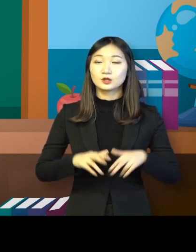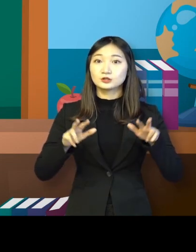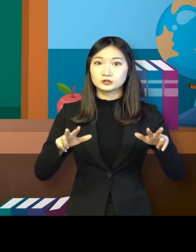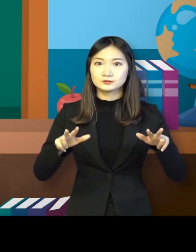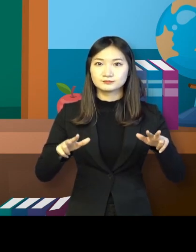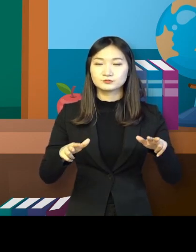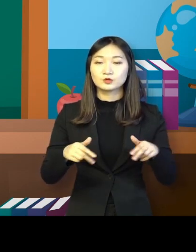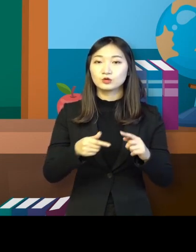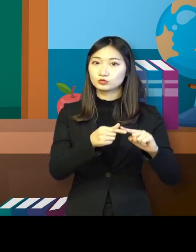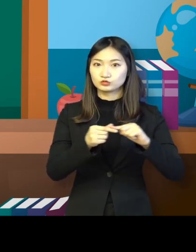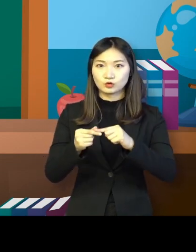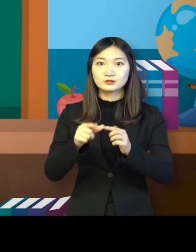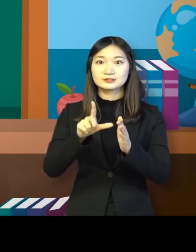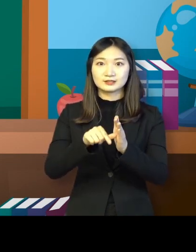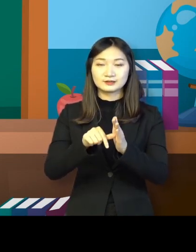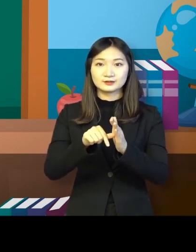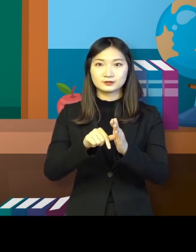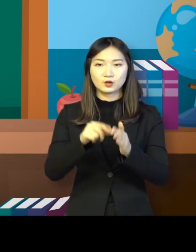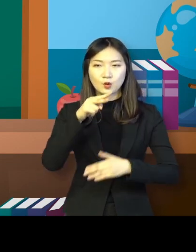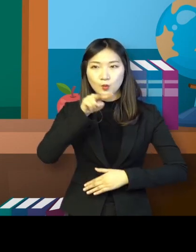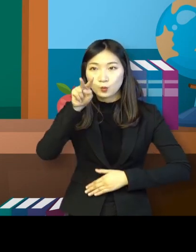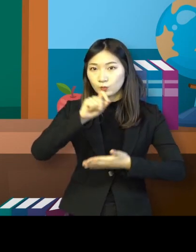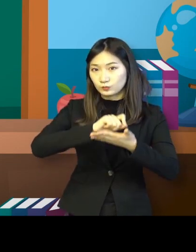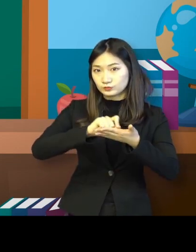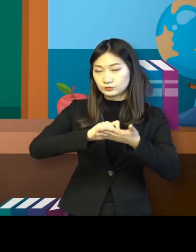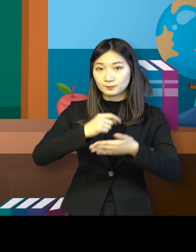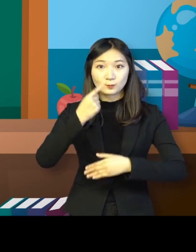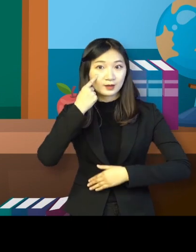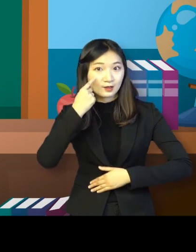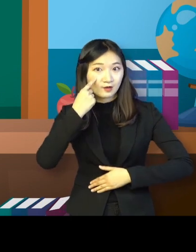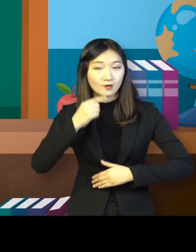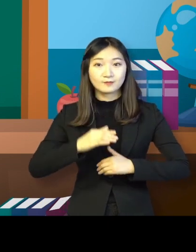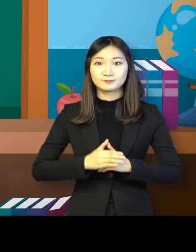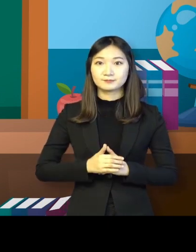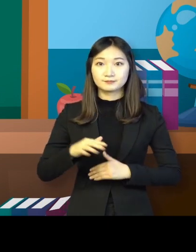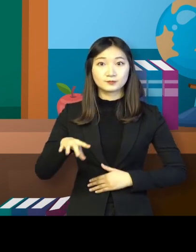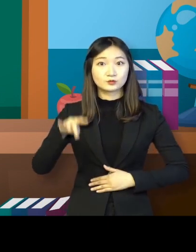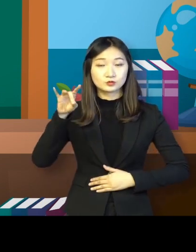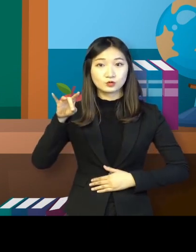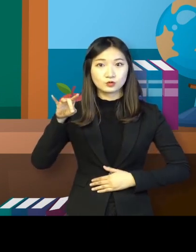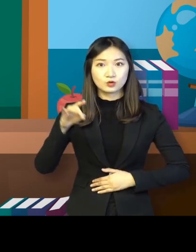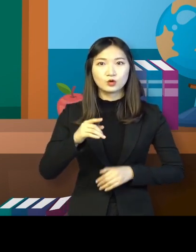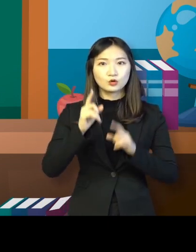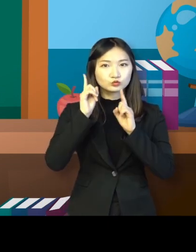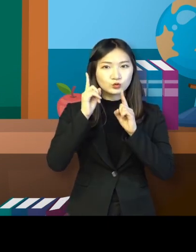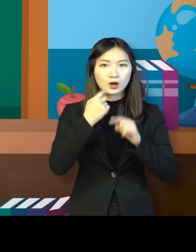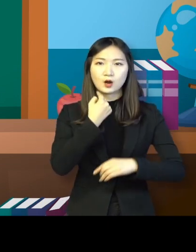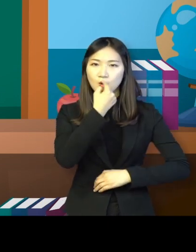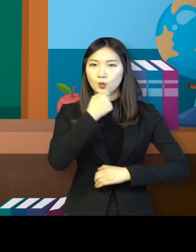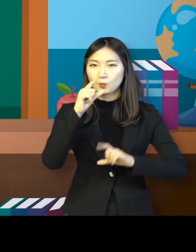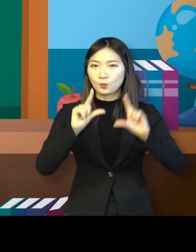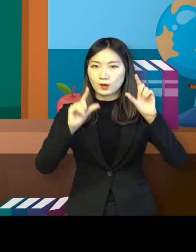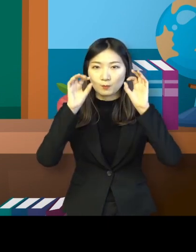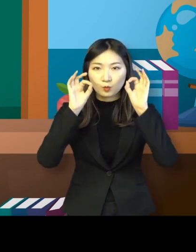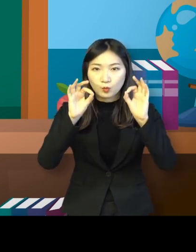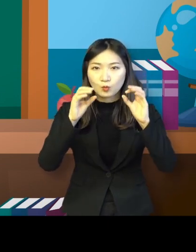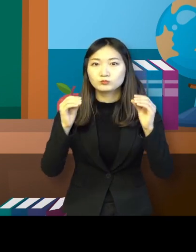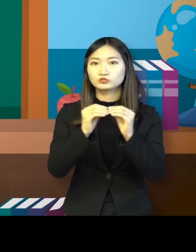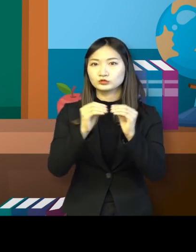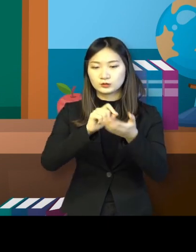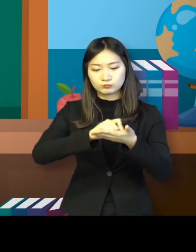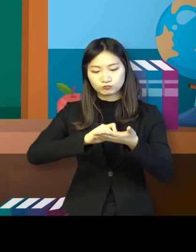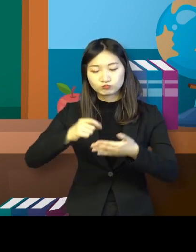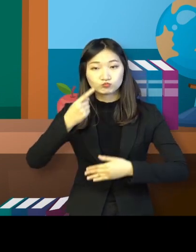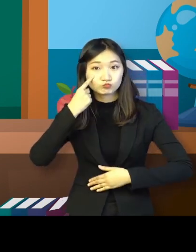지금은 국어 시간. 받아쓰기를 해볼까요? 먼저 구어의 입모양을 보고 문장을